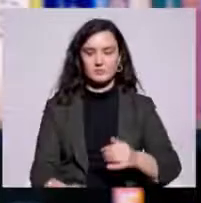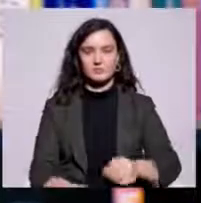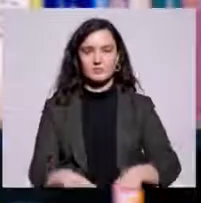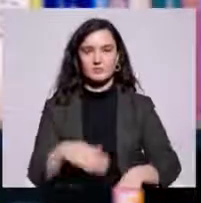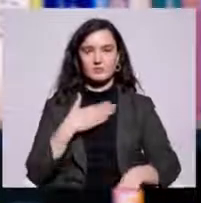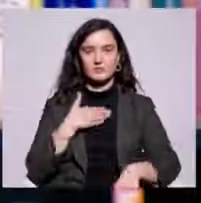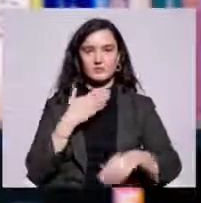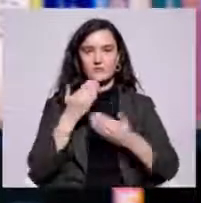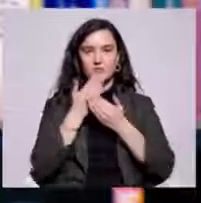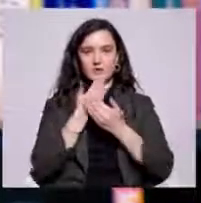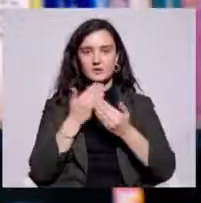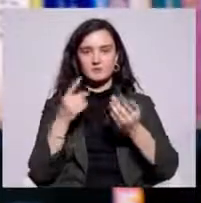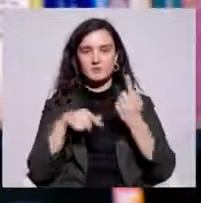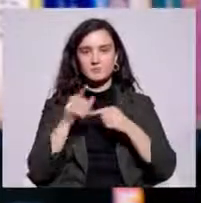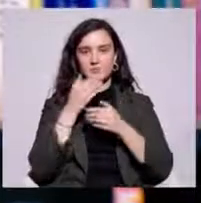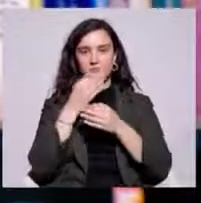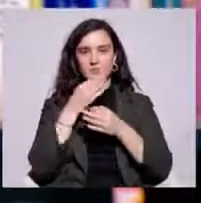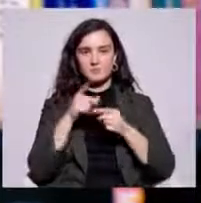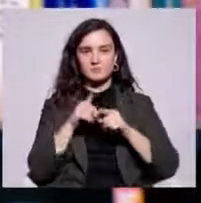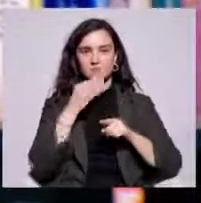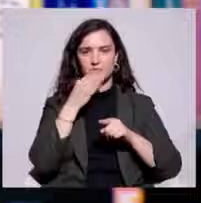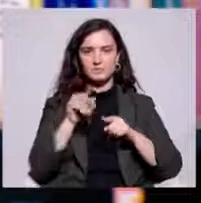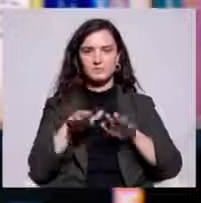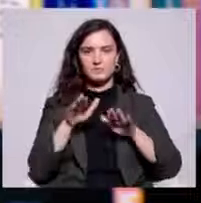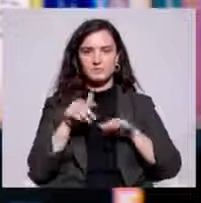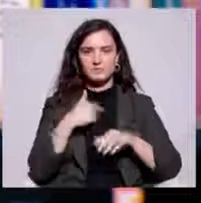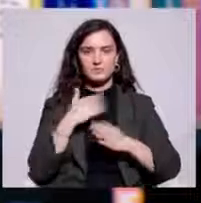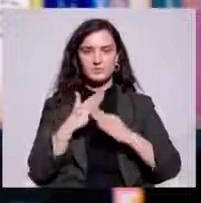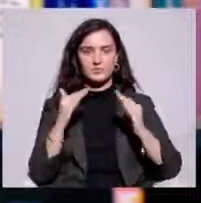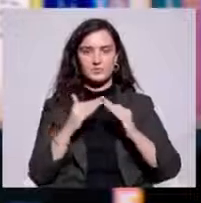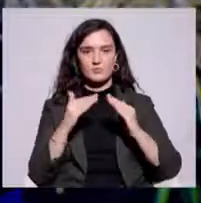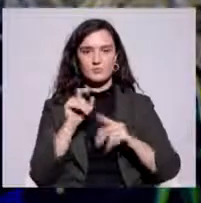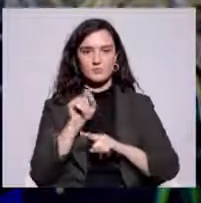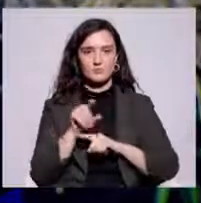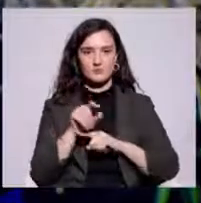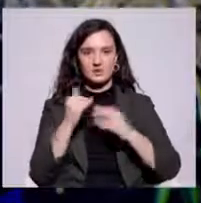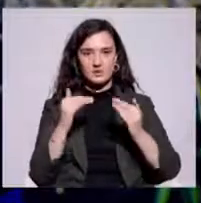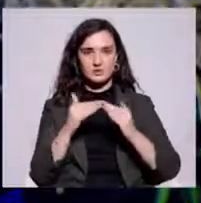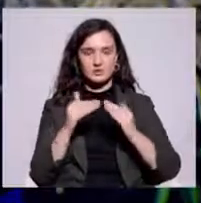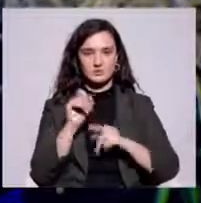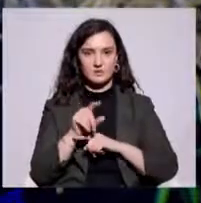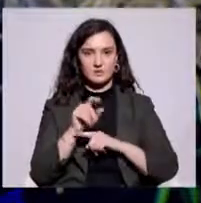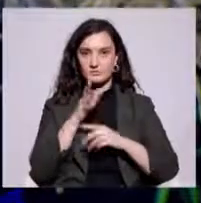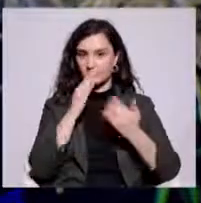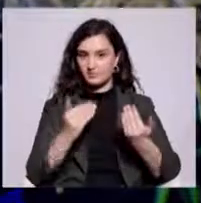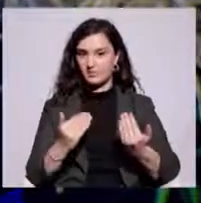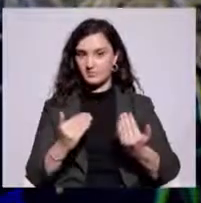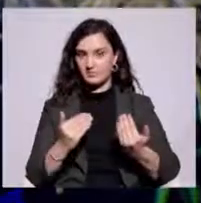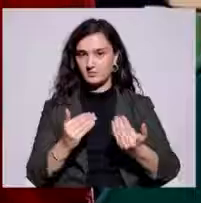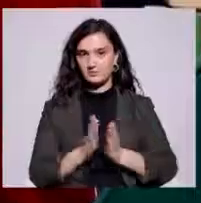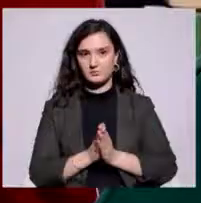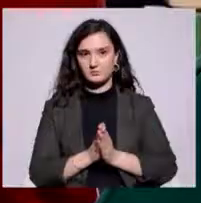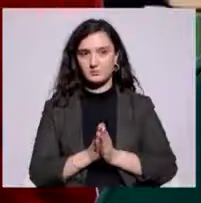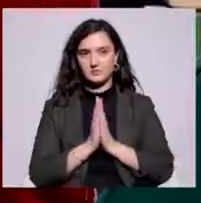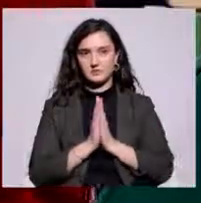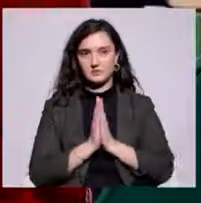for our last part, the best part, we have the homework. ახლა კი საშინაო დავალების დროა.